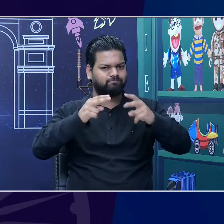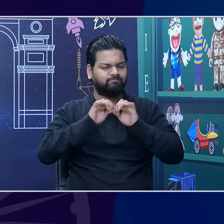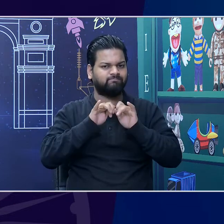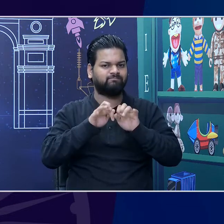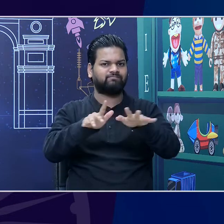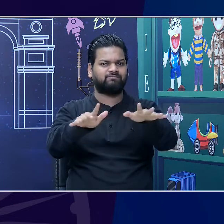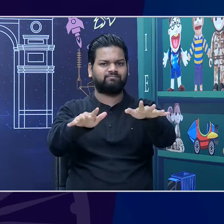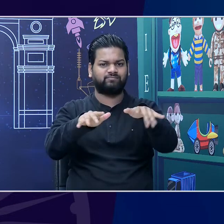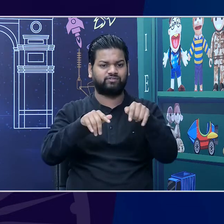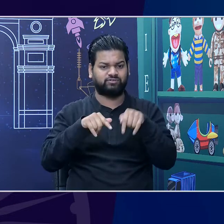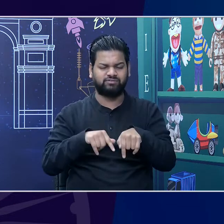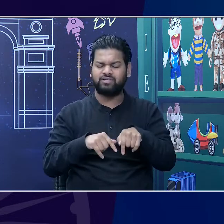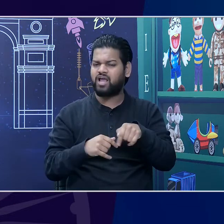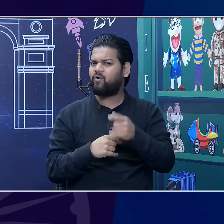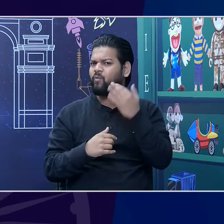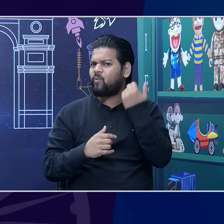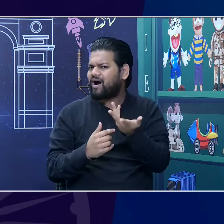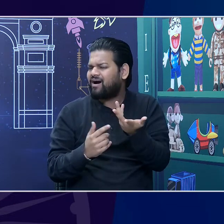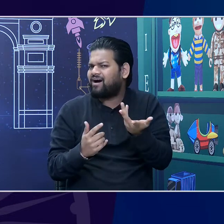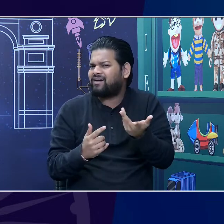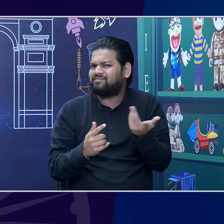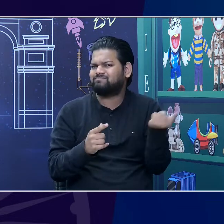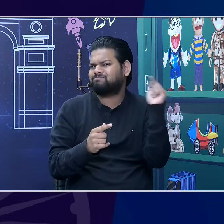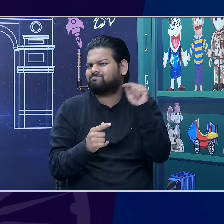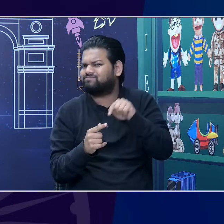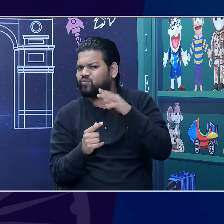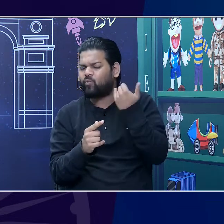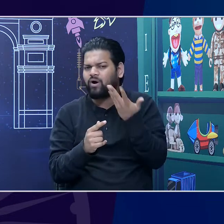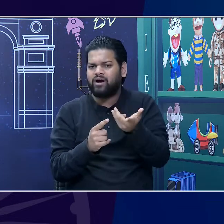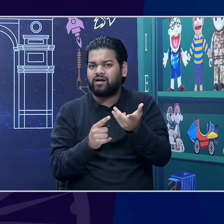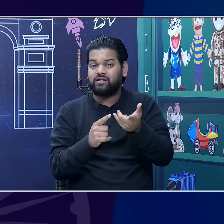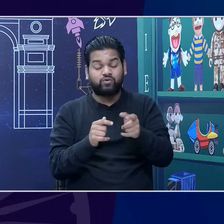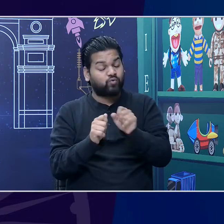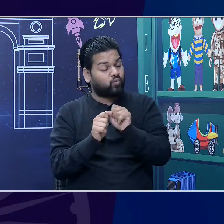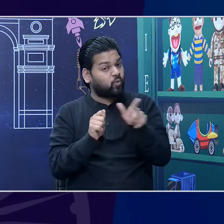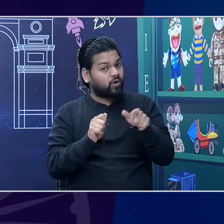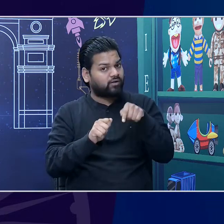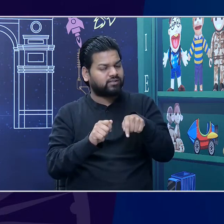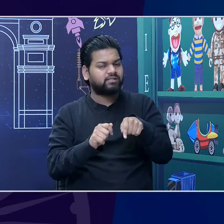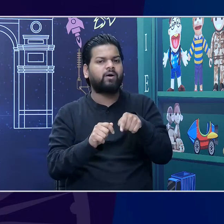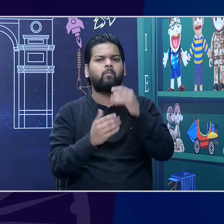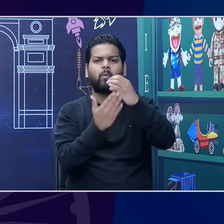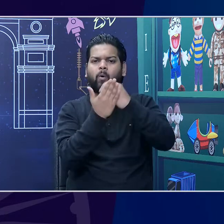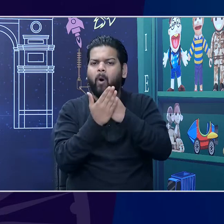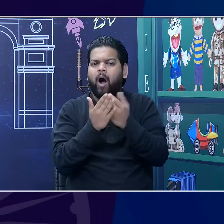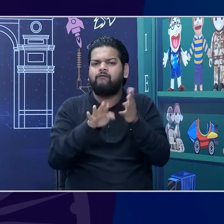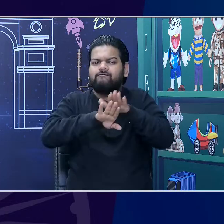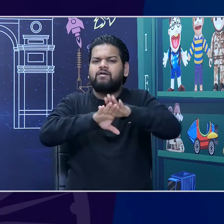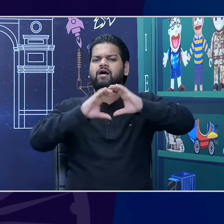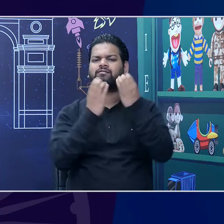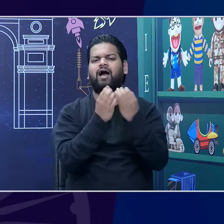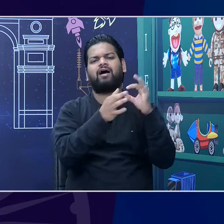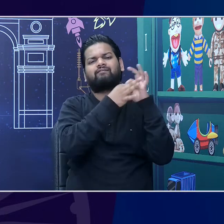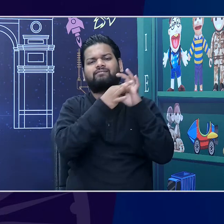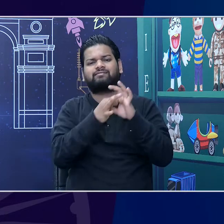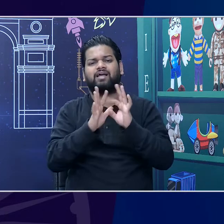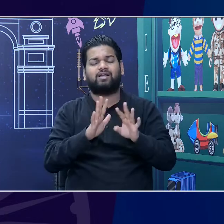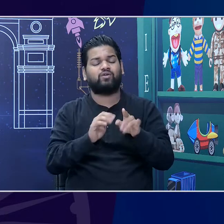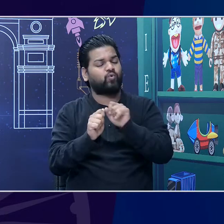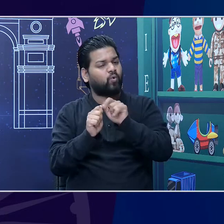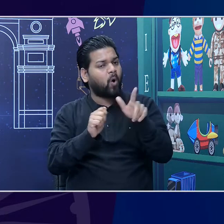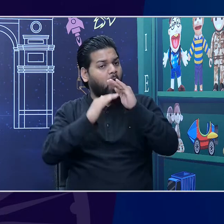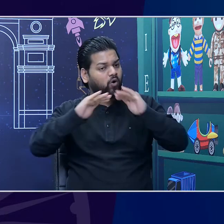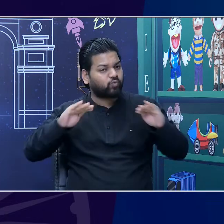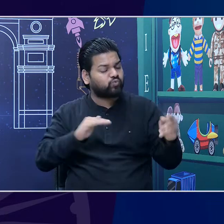सभी बच्चे एक साथ एक ही प्लेटफॉर्म पे समझे, जाने और इस पूरे चैप्टर को अच्छी तरह से समझें ताकि उन्हें